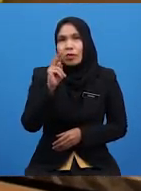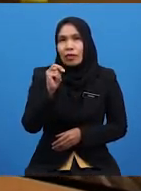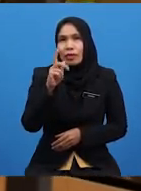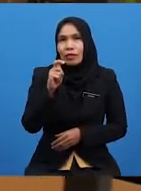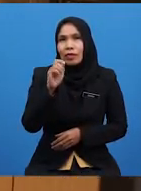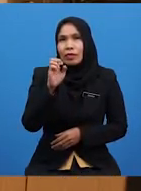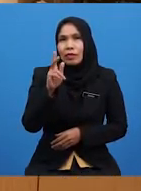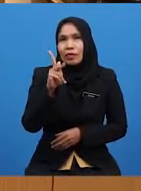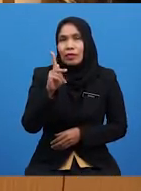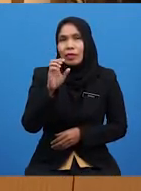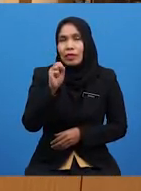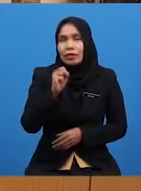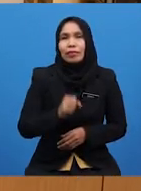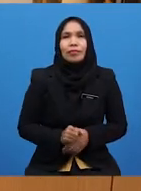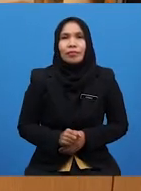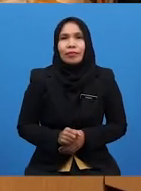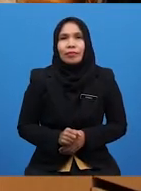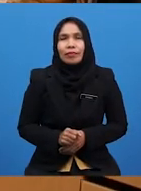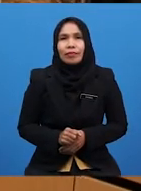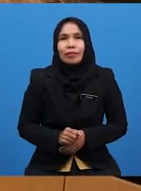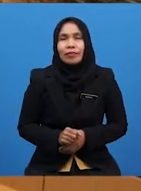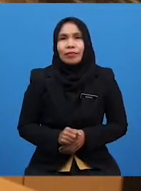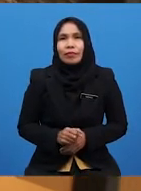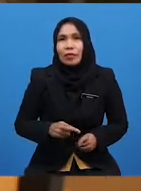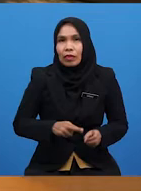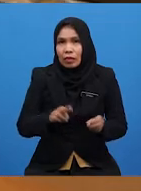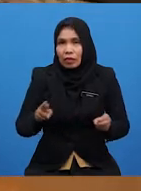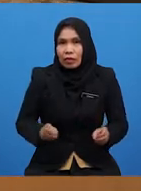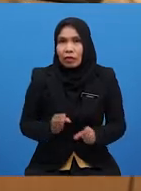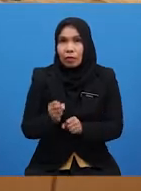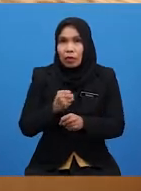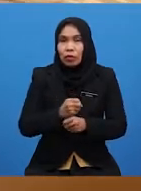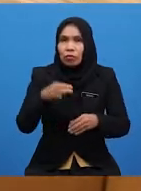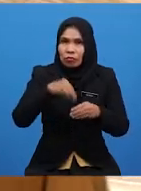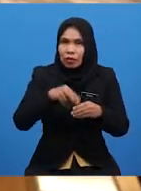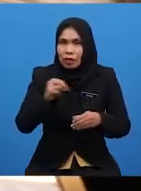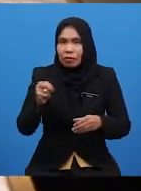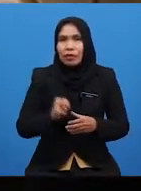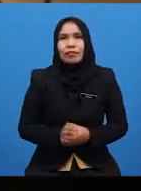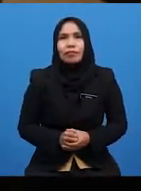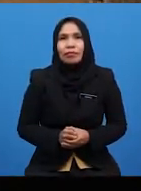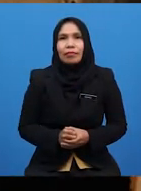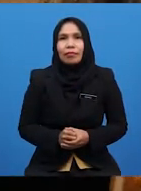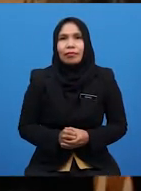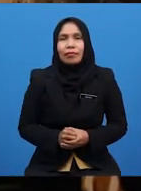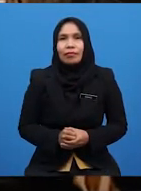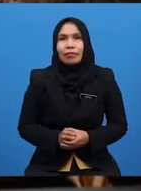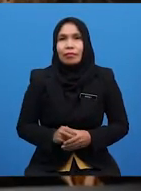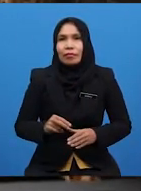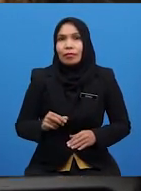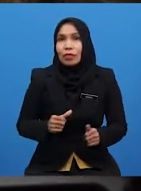Moden kontemporari ini mereka bentuk dalaman telah mengaplikasikannya gaya kontemporer